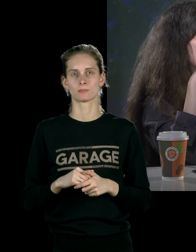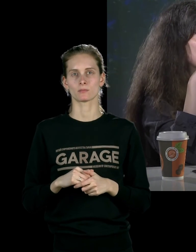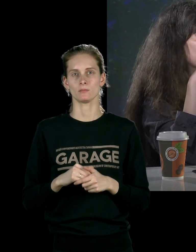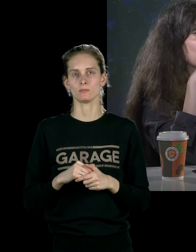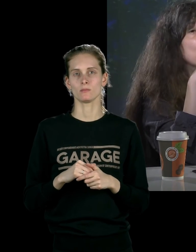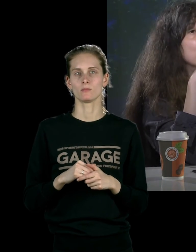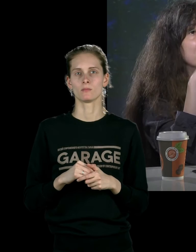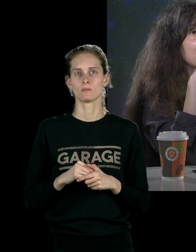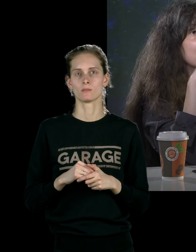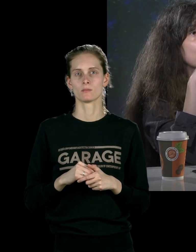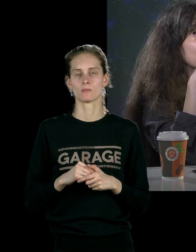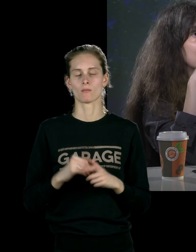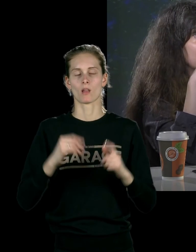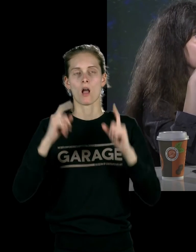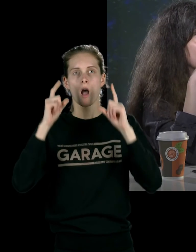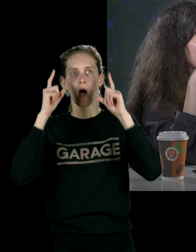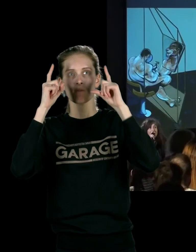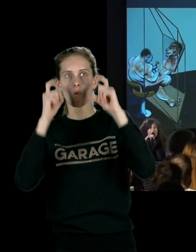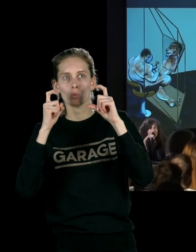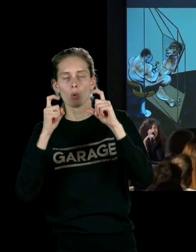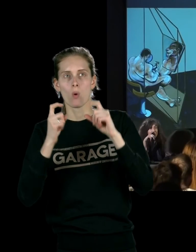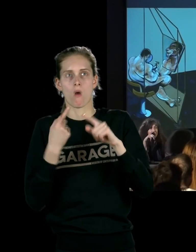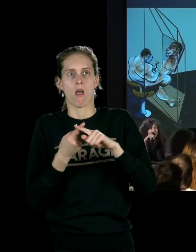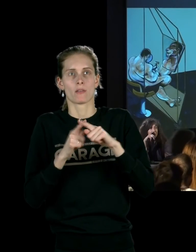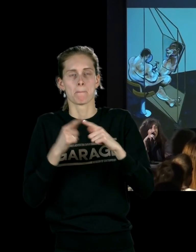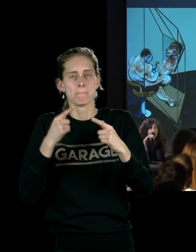киноаппарат, как то, что по-другому фиксирует человека.